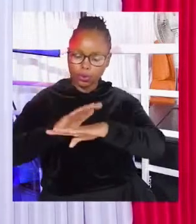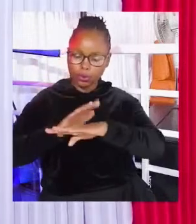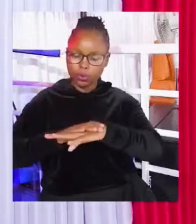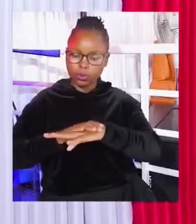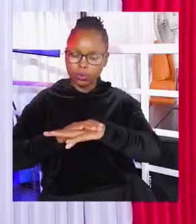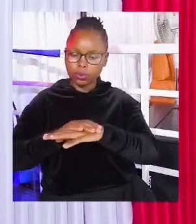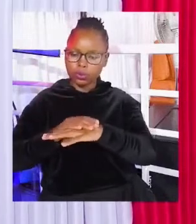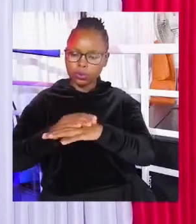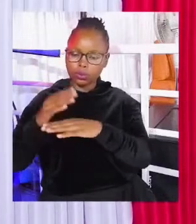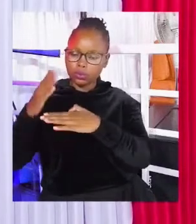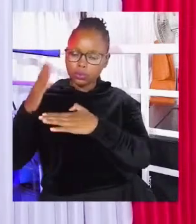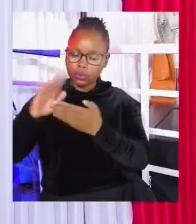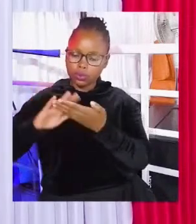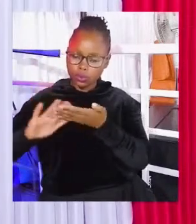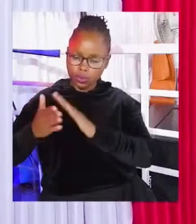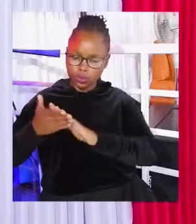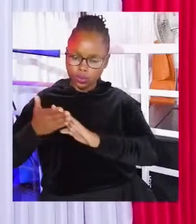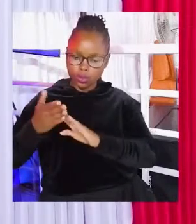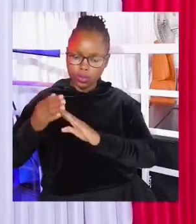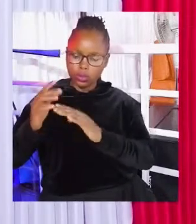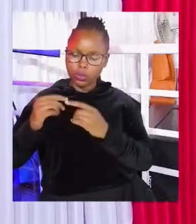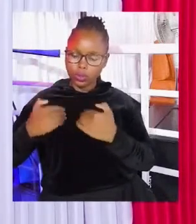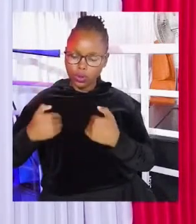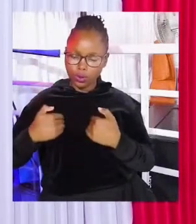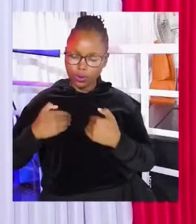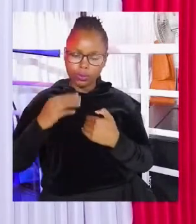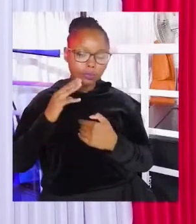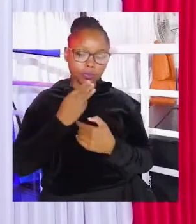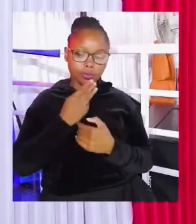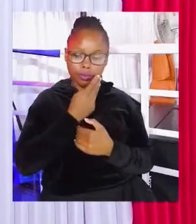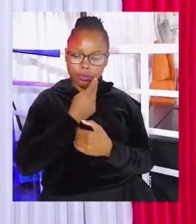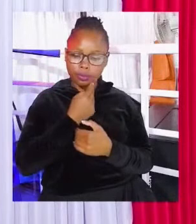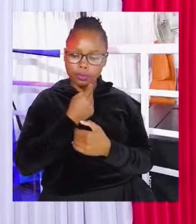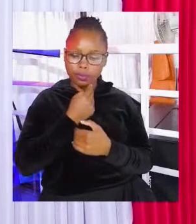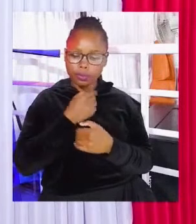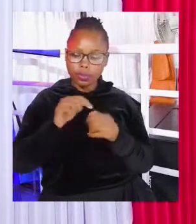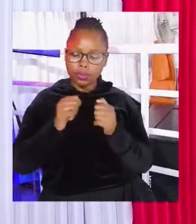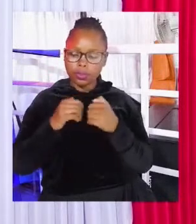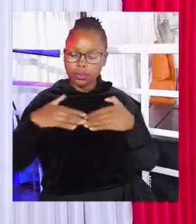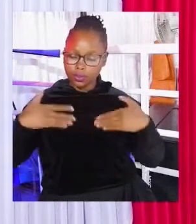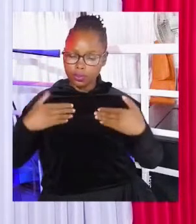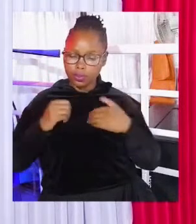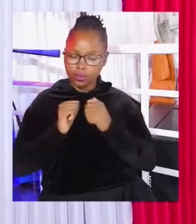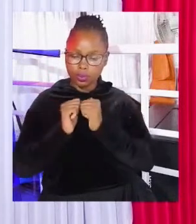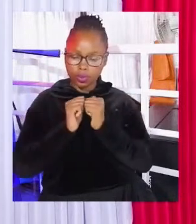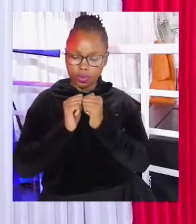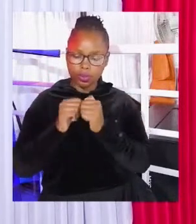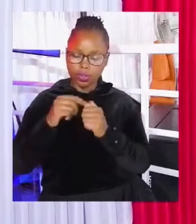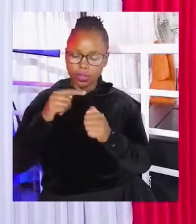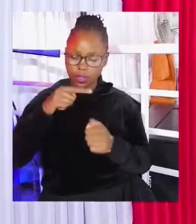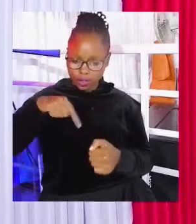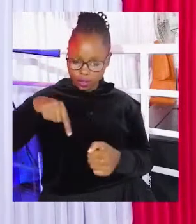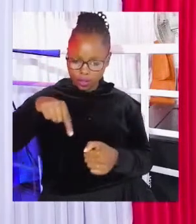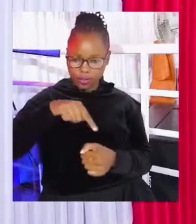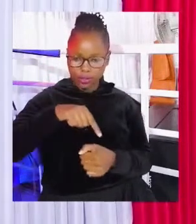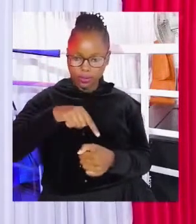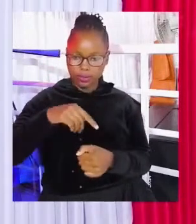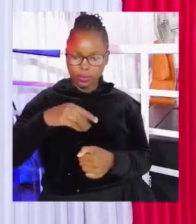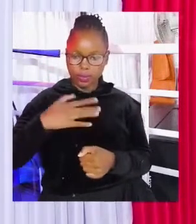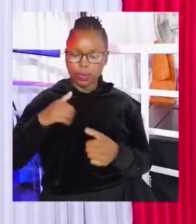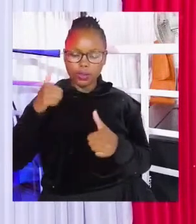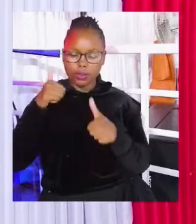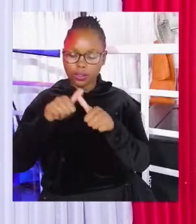Turekereweo yu iluwa neda Netuwa kena nego korore hamwe na idhwe Nituwa kena nego tulirika